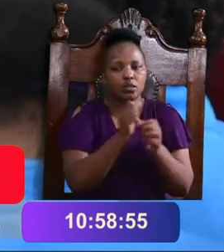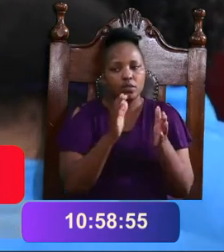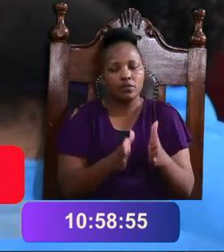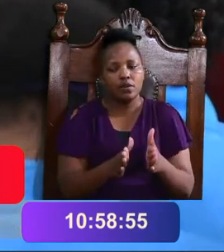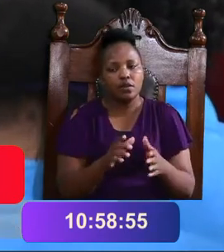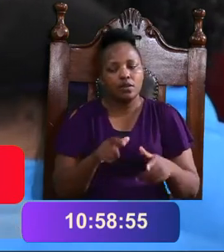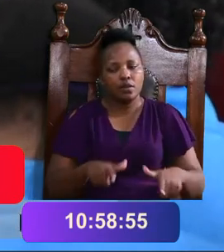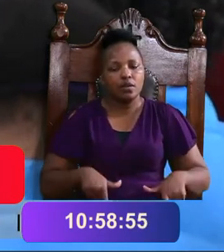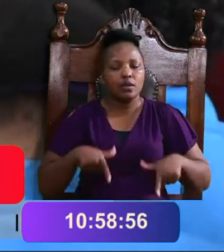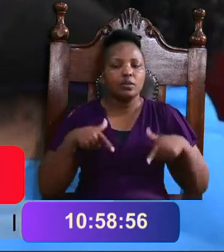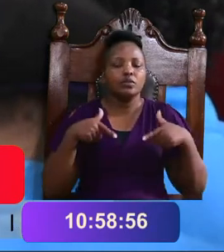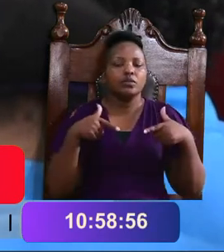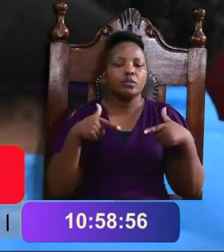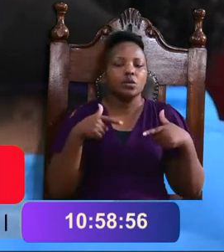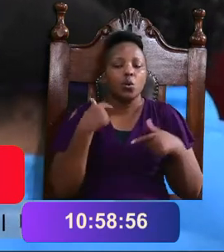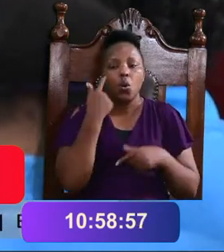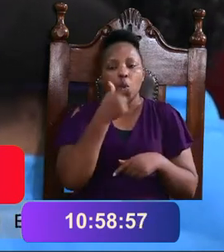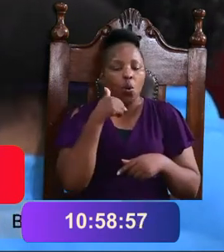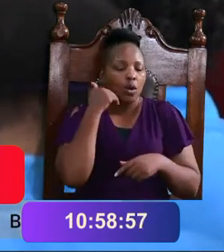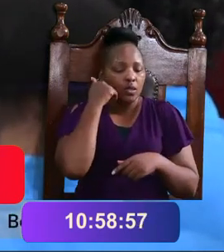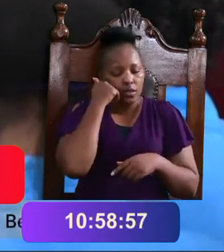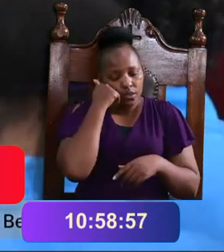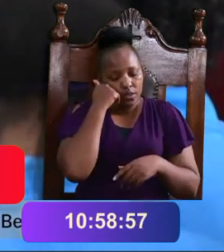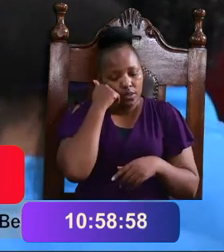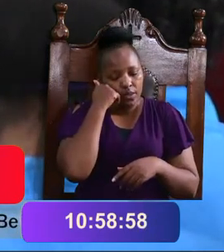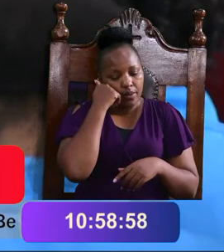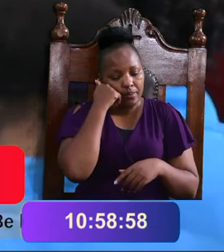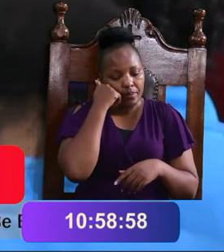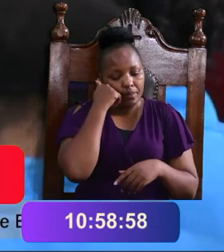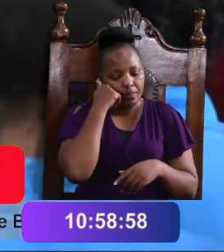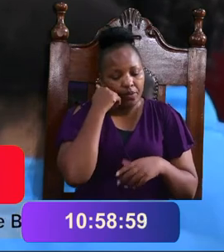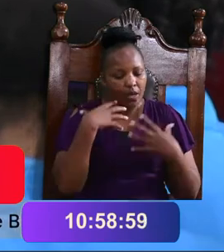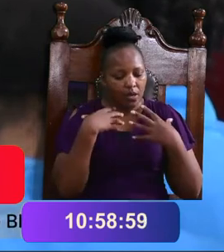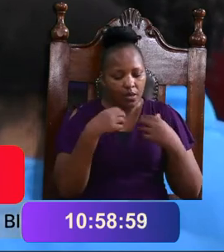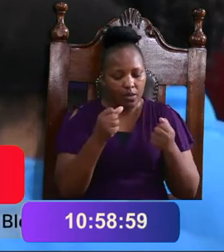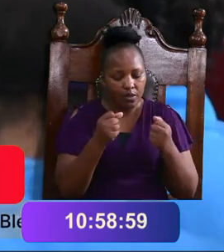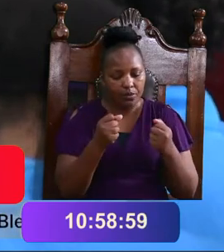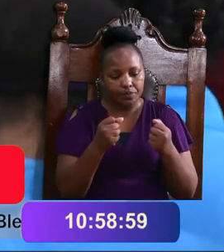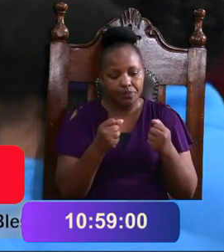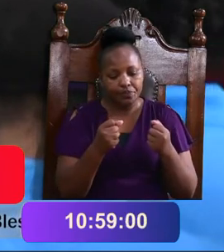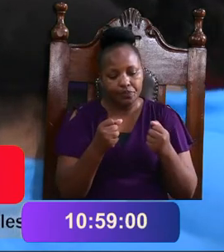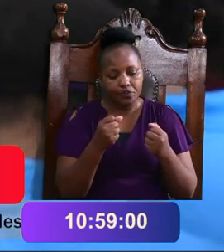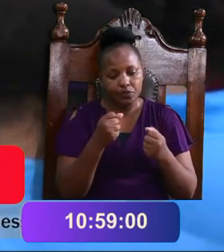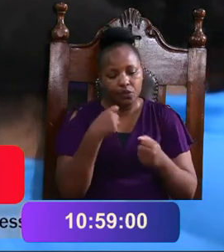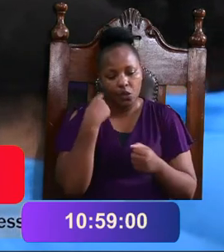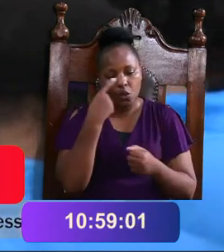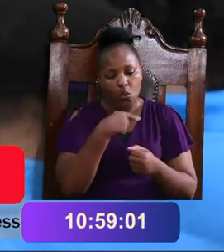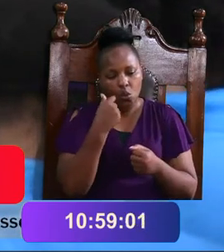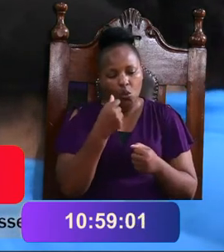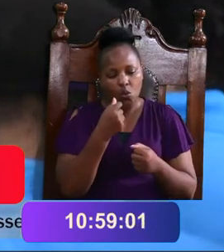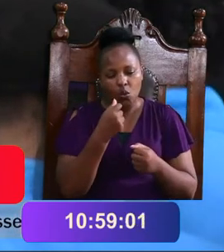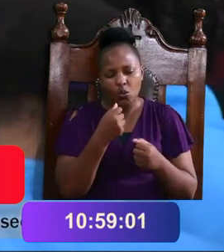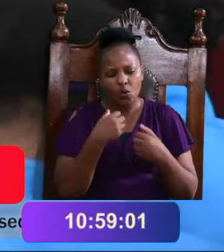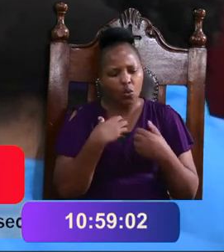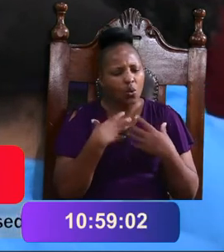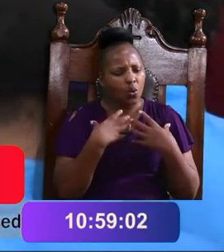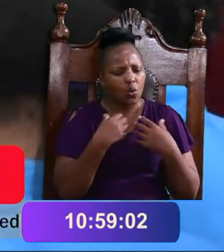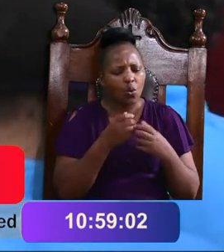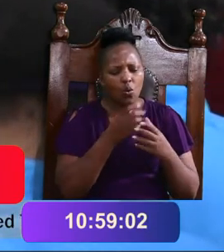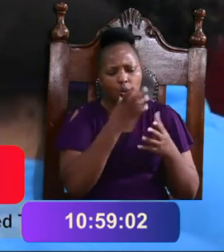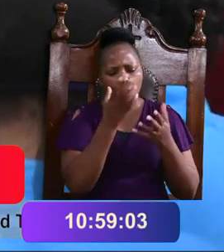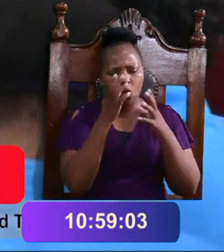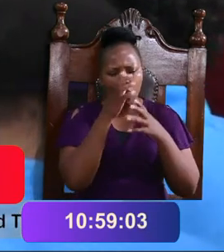maisha yao. Wale ambao ni wagonjwa, Bwana ukawaponye. Wale ambao wamefika mwisho wao,